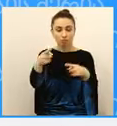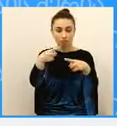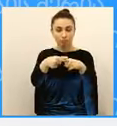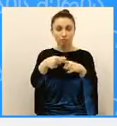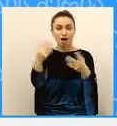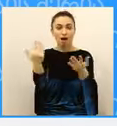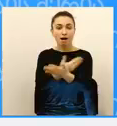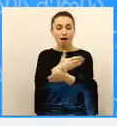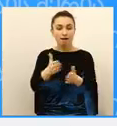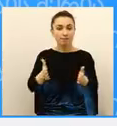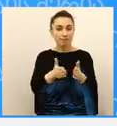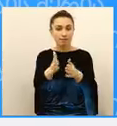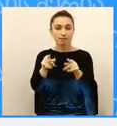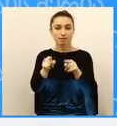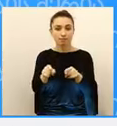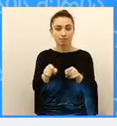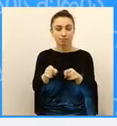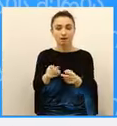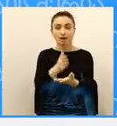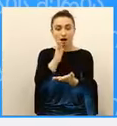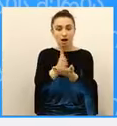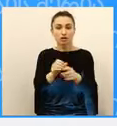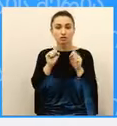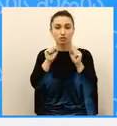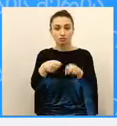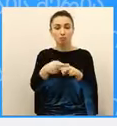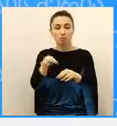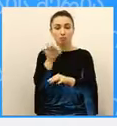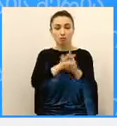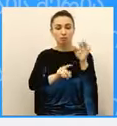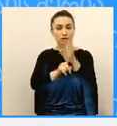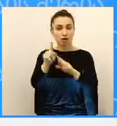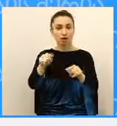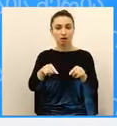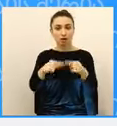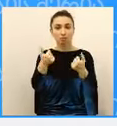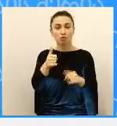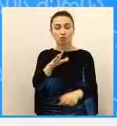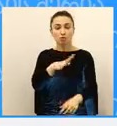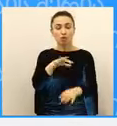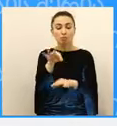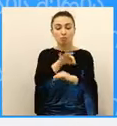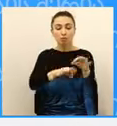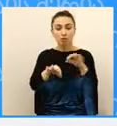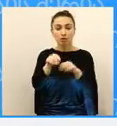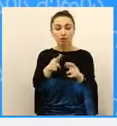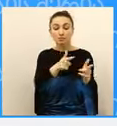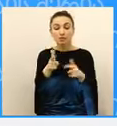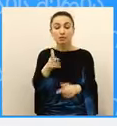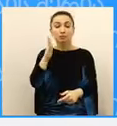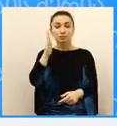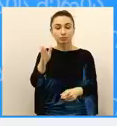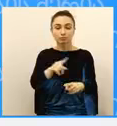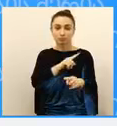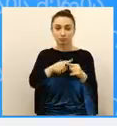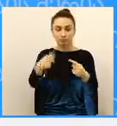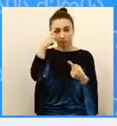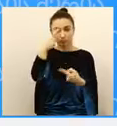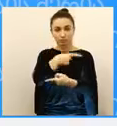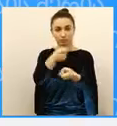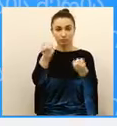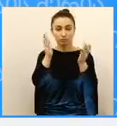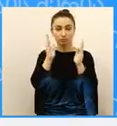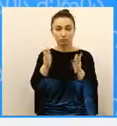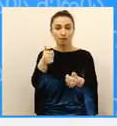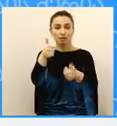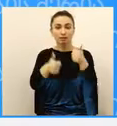ახალი გზა. Არის შესაძლებლობა ამ პროექტის განხორციელების. Როგორც კი პროექტი მზად იქნება, მაშინვე გამოვაცხადებთ